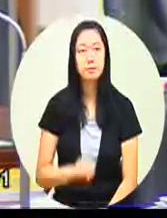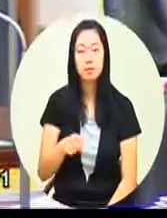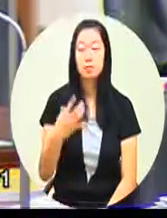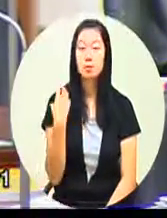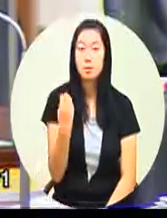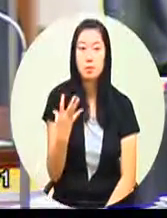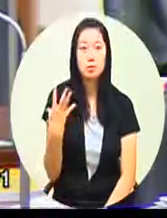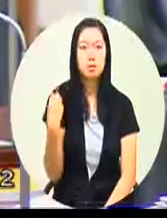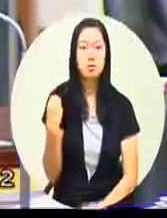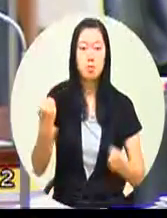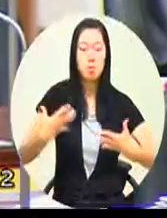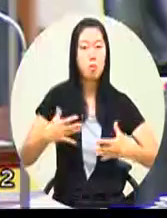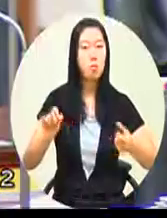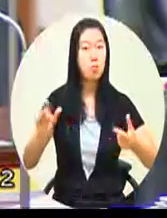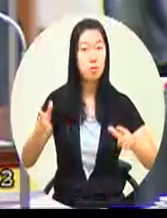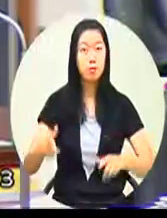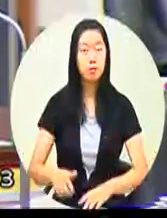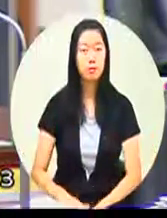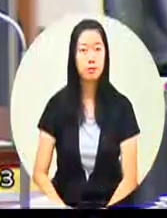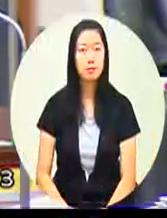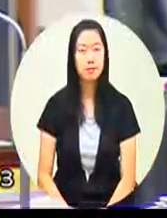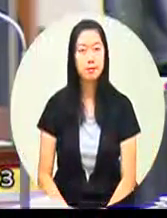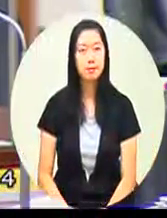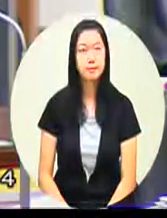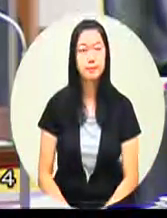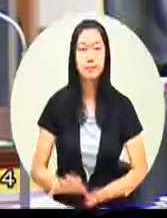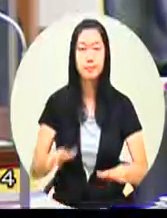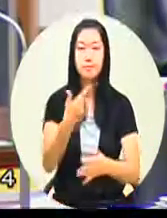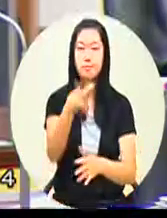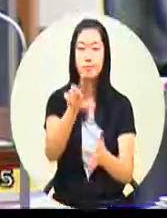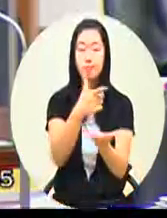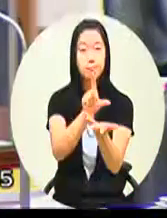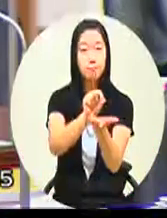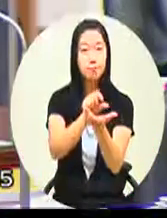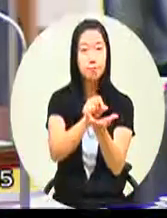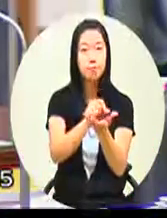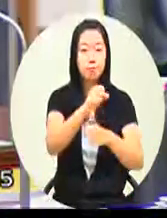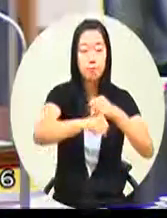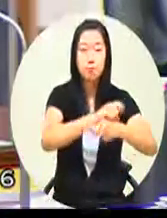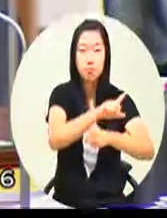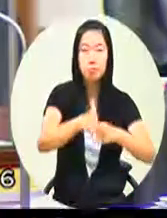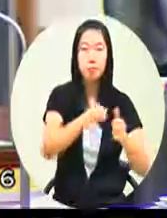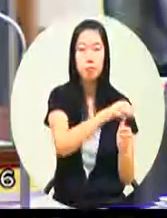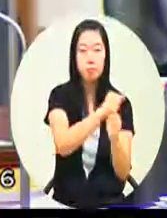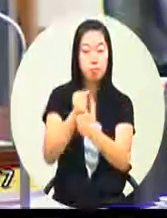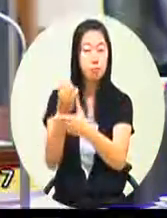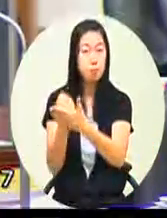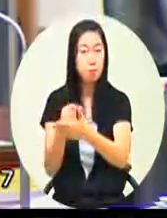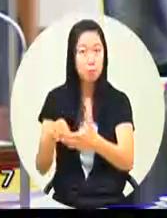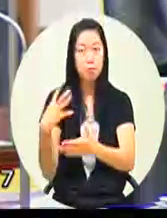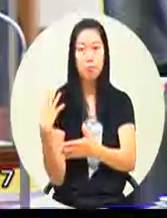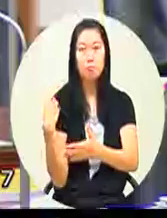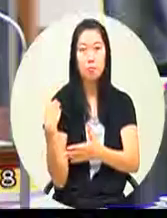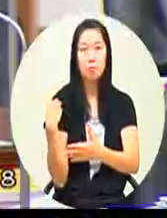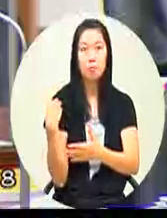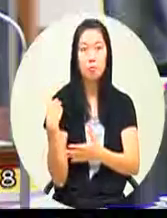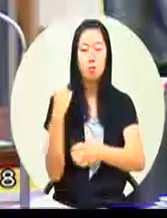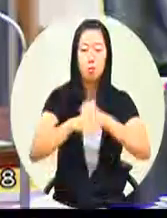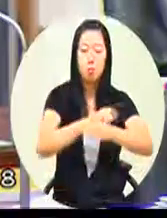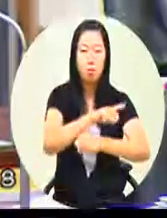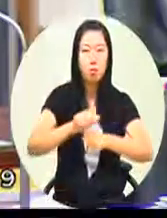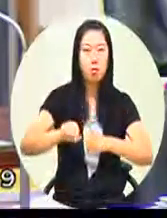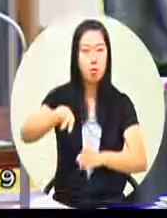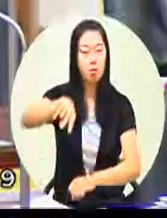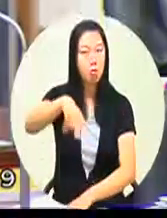个问题了哈，目前我们燕巢这个收容所旧的也才250只嘛，新